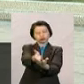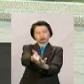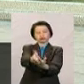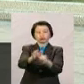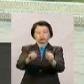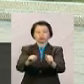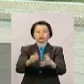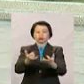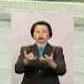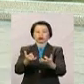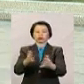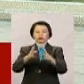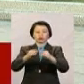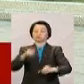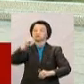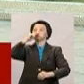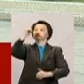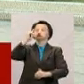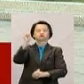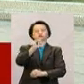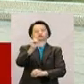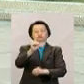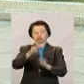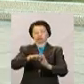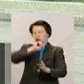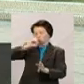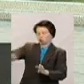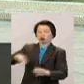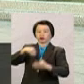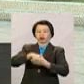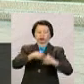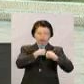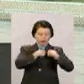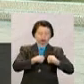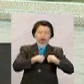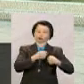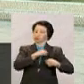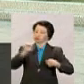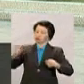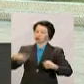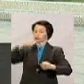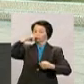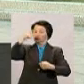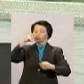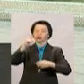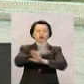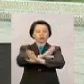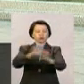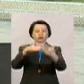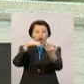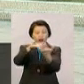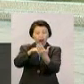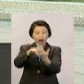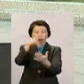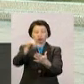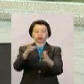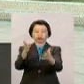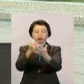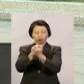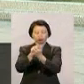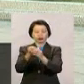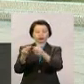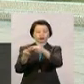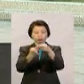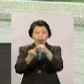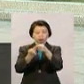menuntut kita untuk menghapuskan ego dan sentimen yang wujud dalam hati masing-masing. Ia bukanlah penghalang kepada kita untuk mencapai perpaduan nasional